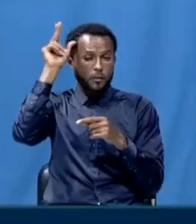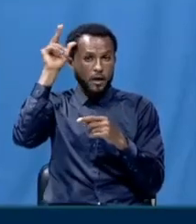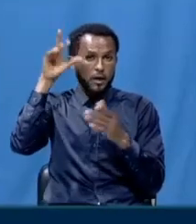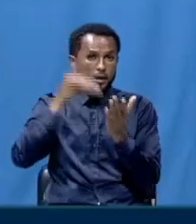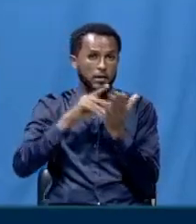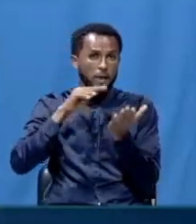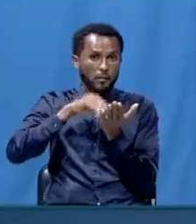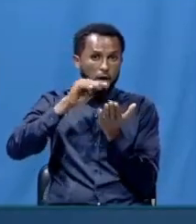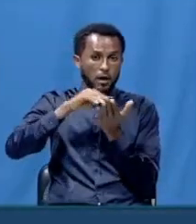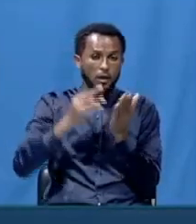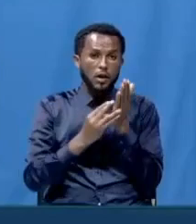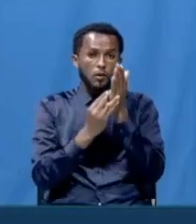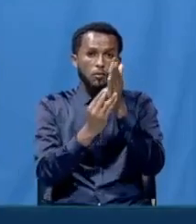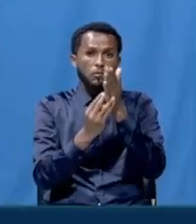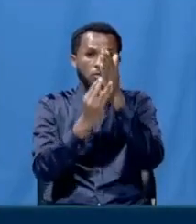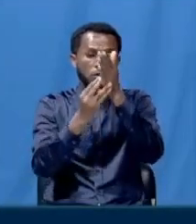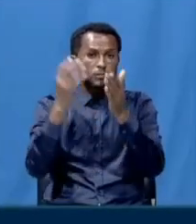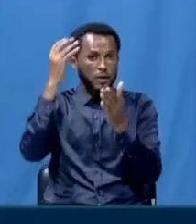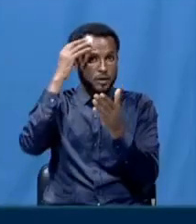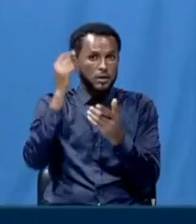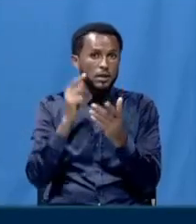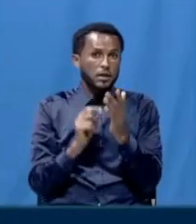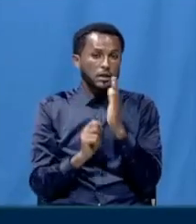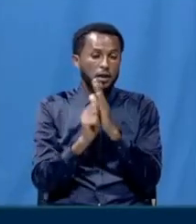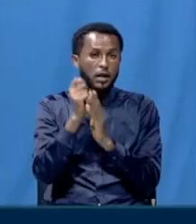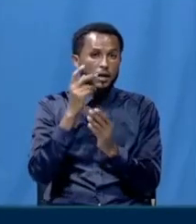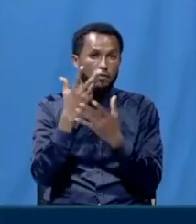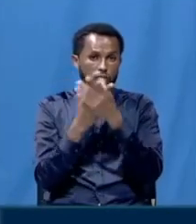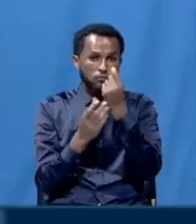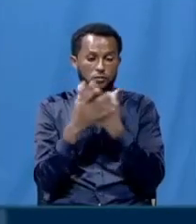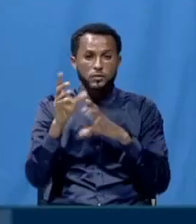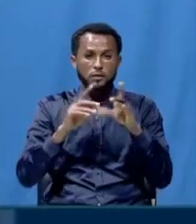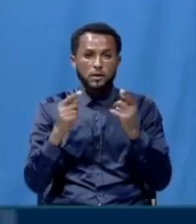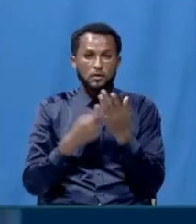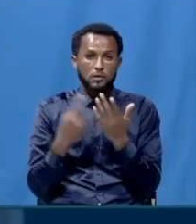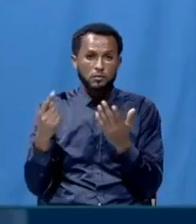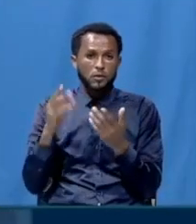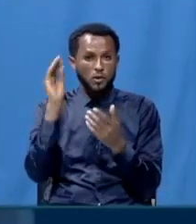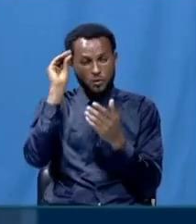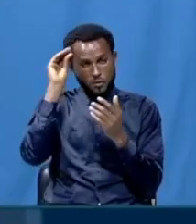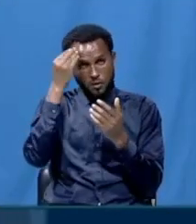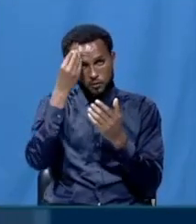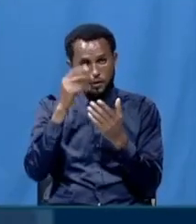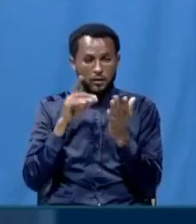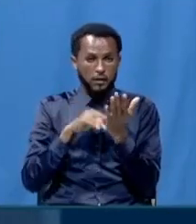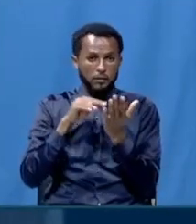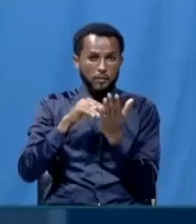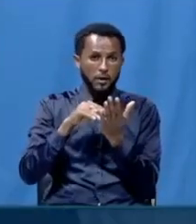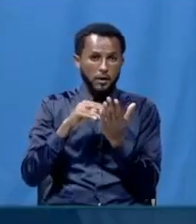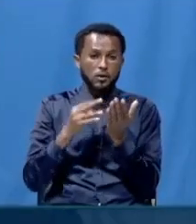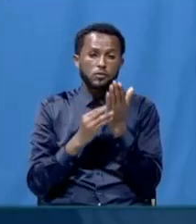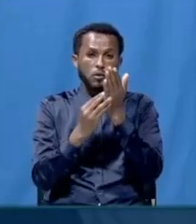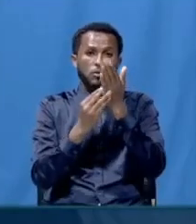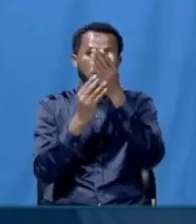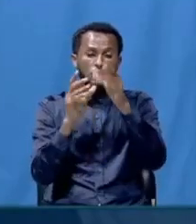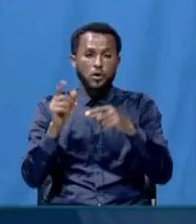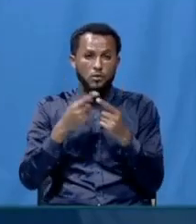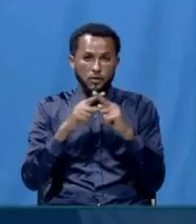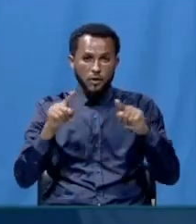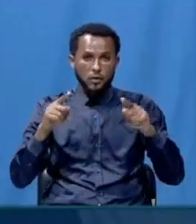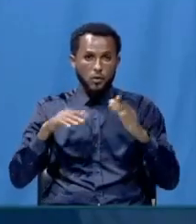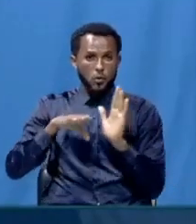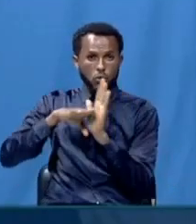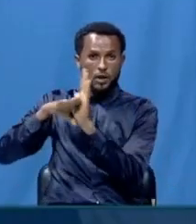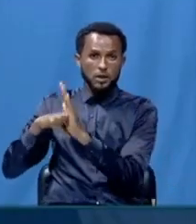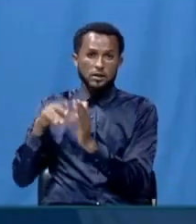መቀለ በመጓዓዝ ምስ መንግስት ትግራይ ዘተከም ዘካይዳ አፍሊጠን እተን ተወካሊት ህብረት አውሮፓ ቅድሚናብ ከተማ መቀለ ዝገብሮ ጉዕዞ ምስ ዝተፈላለዩ